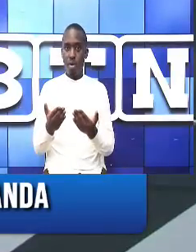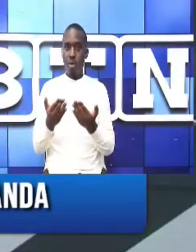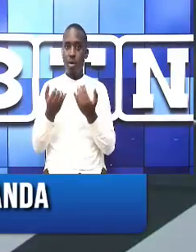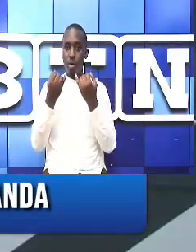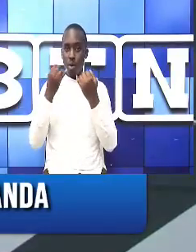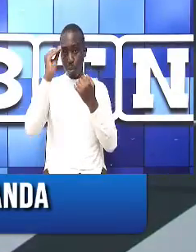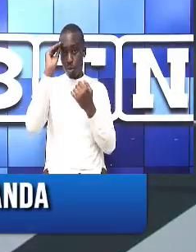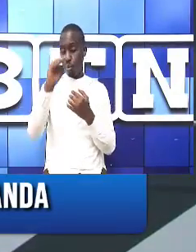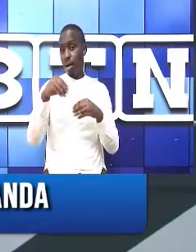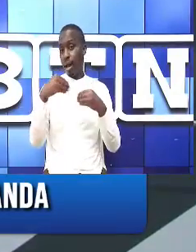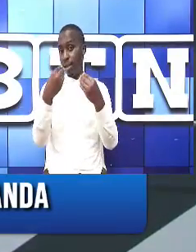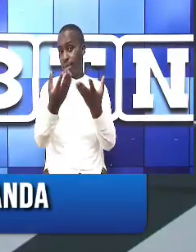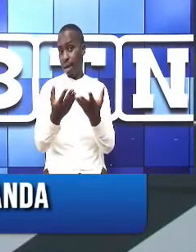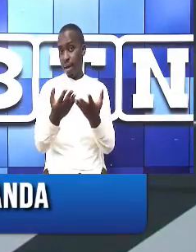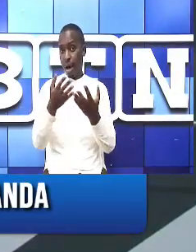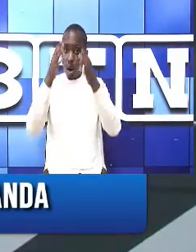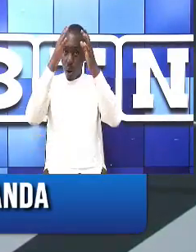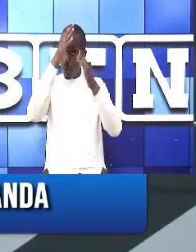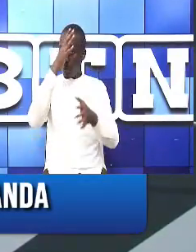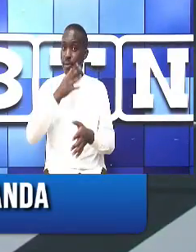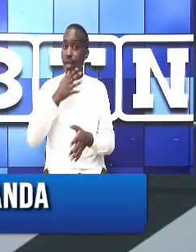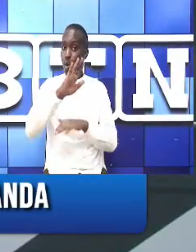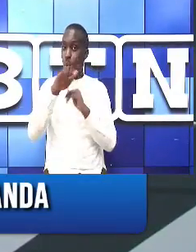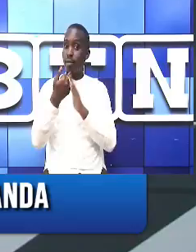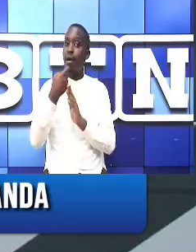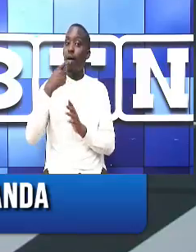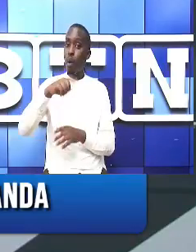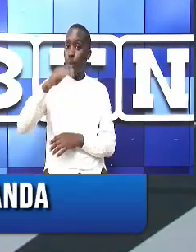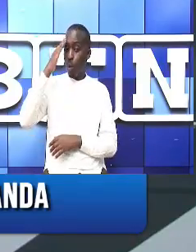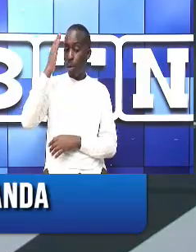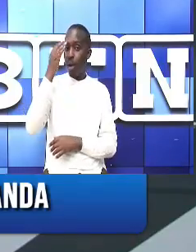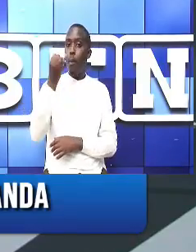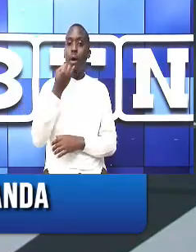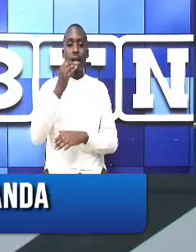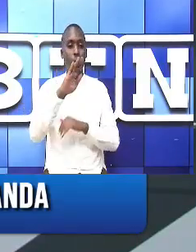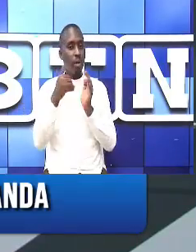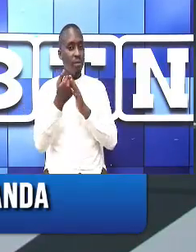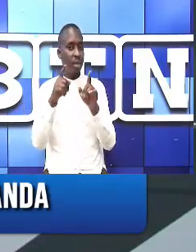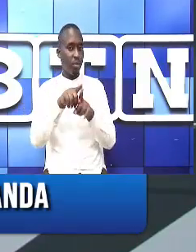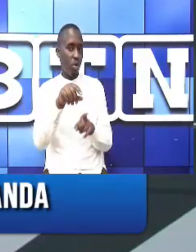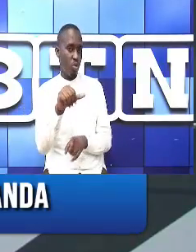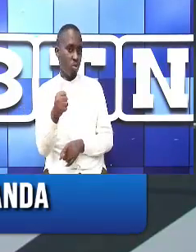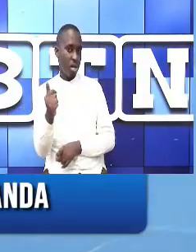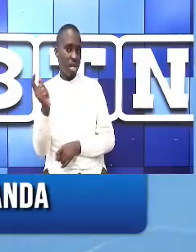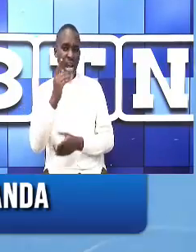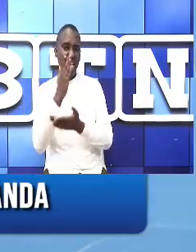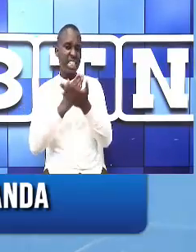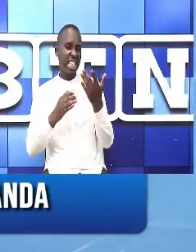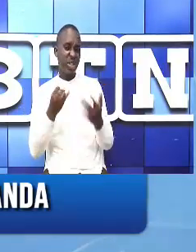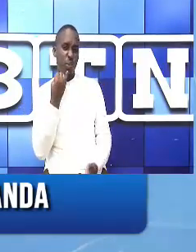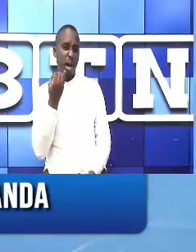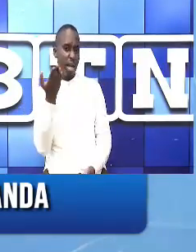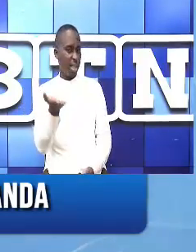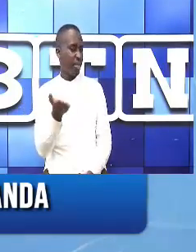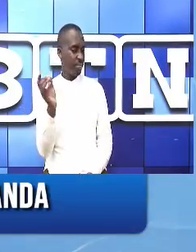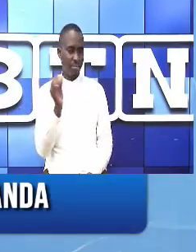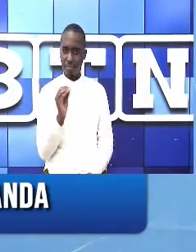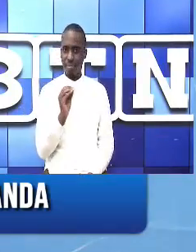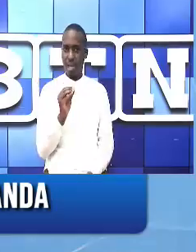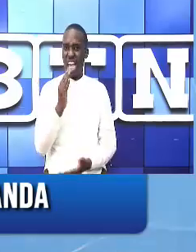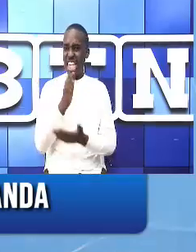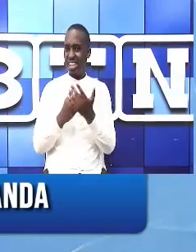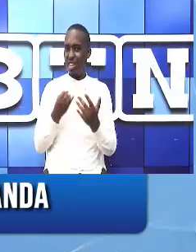uko umubyeyi uwo ari we wese agomba kumenya ko umwana ari umuntu nta gice cy'umwana kibaho nta gice